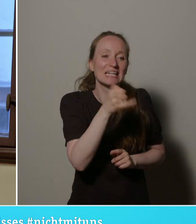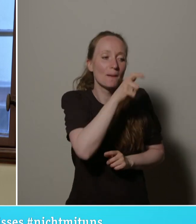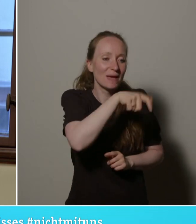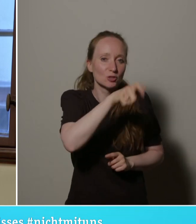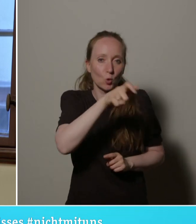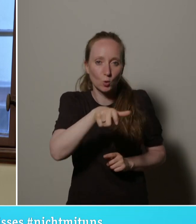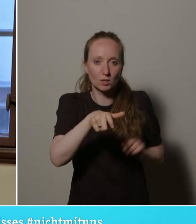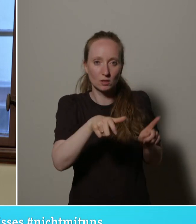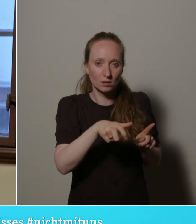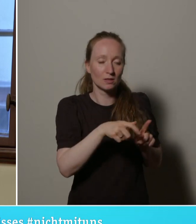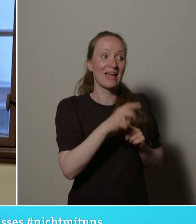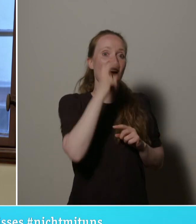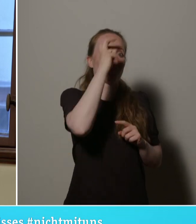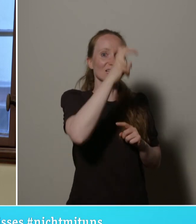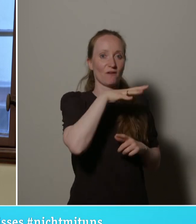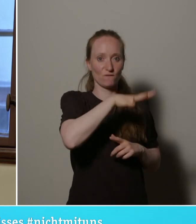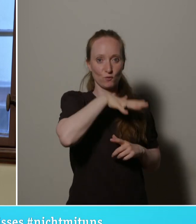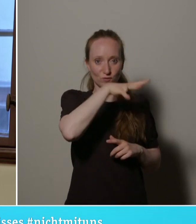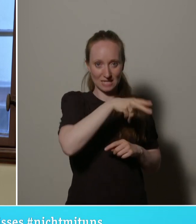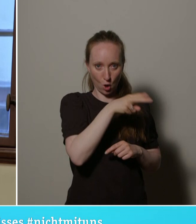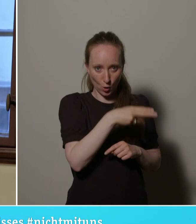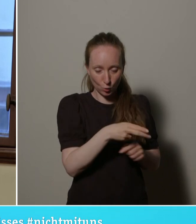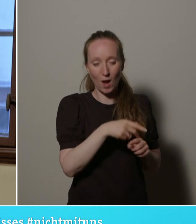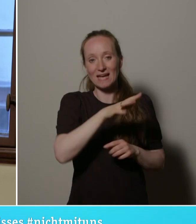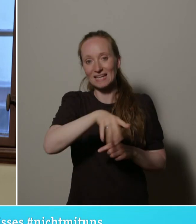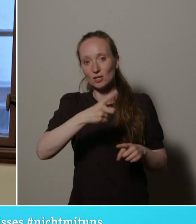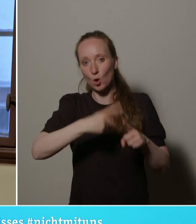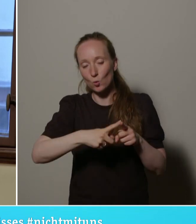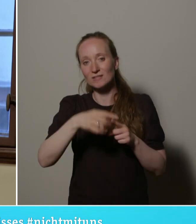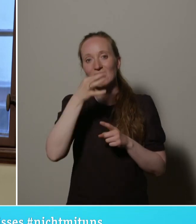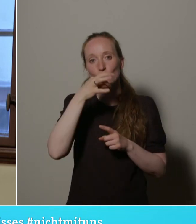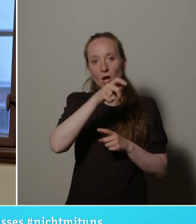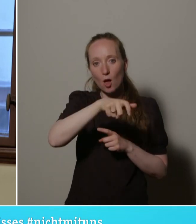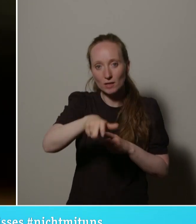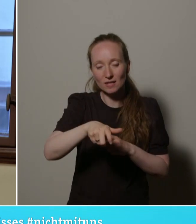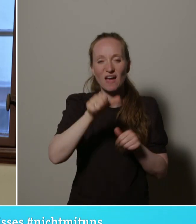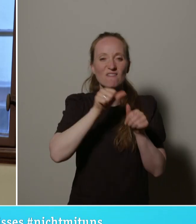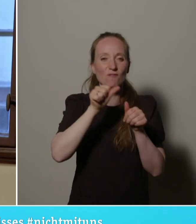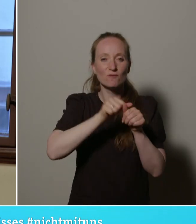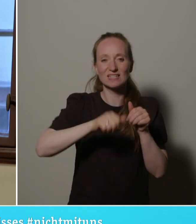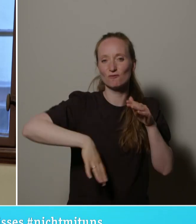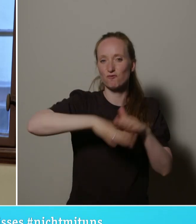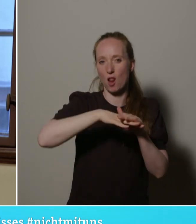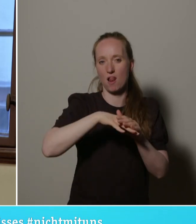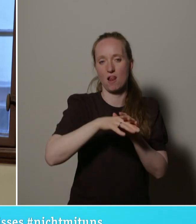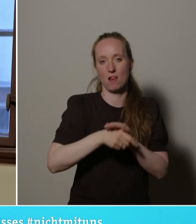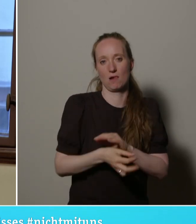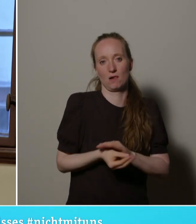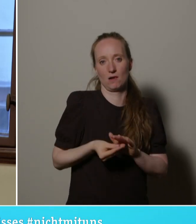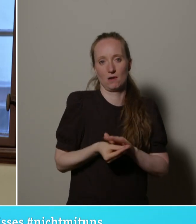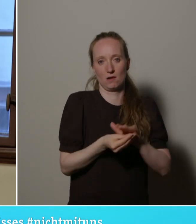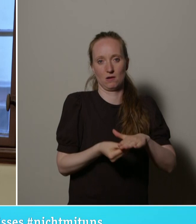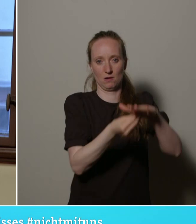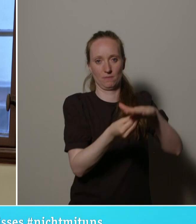und Kinder und Jugendliche nahezu vollständig. Ein